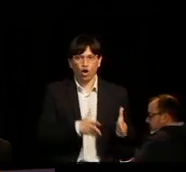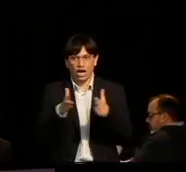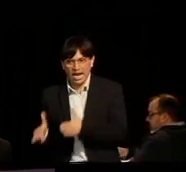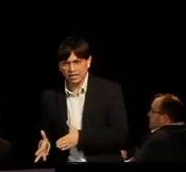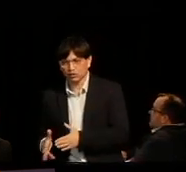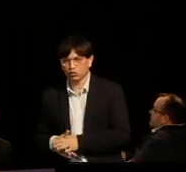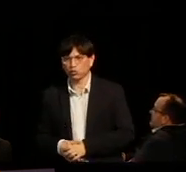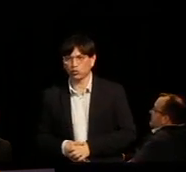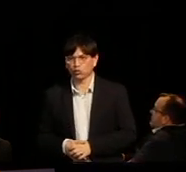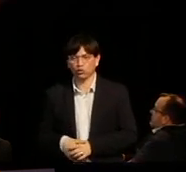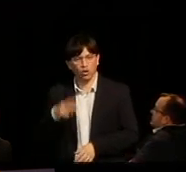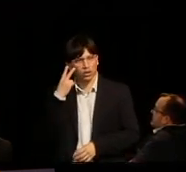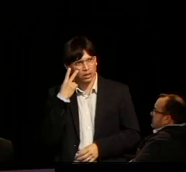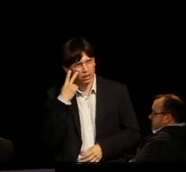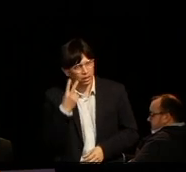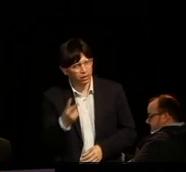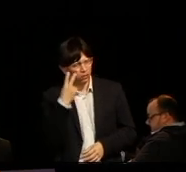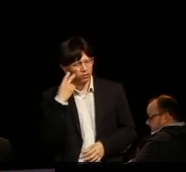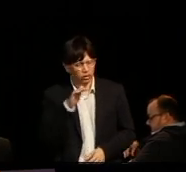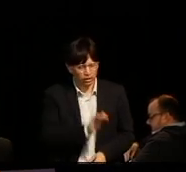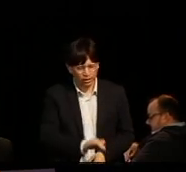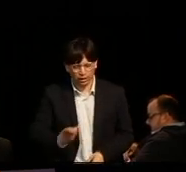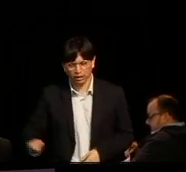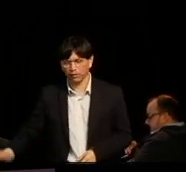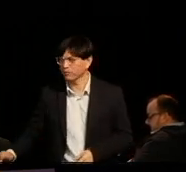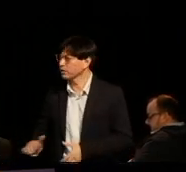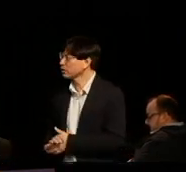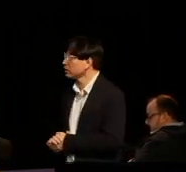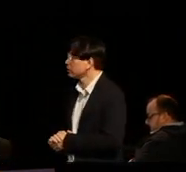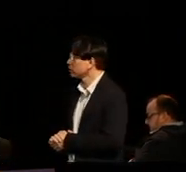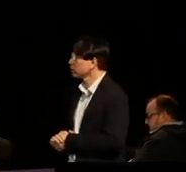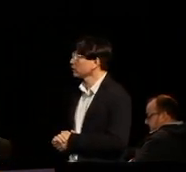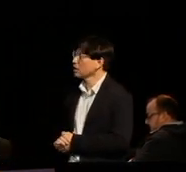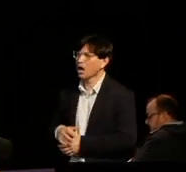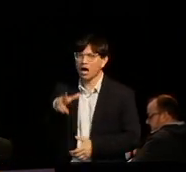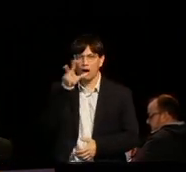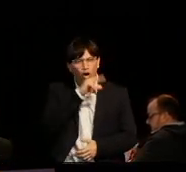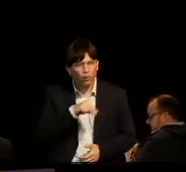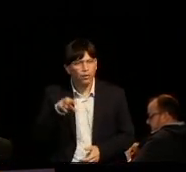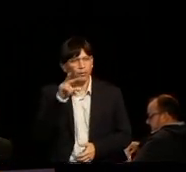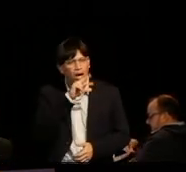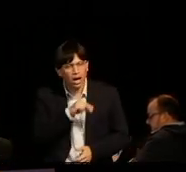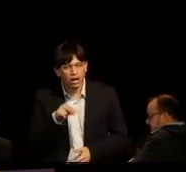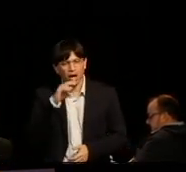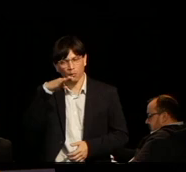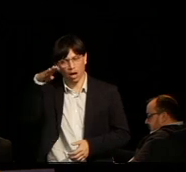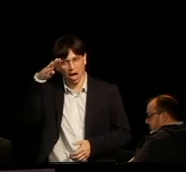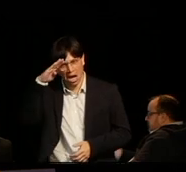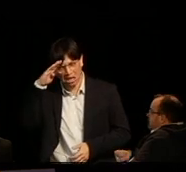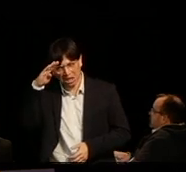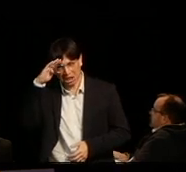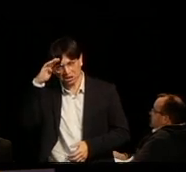questione dell'osservazione dei bambini la questione del linguaggio del Come parliamo del fare attenzione al